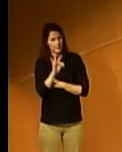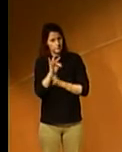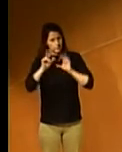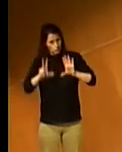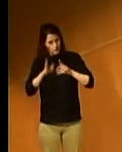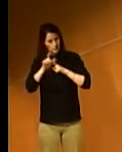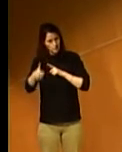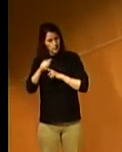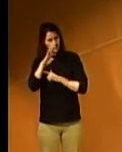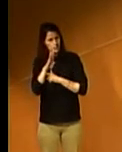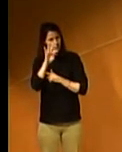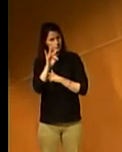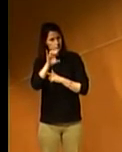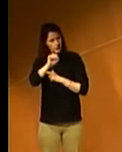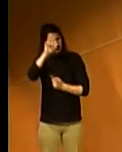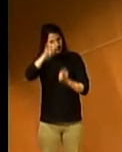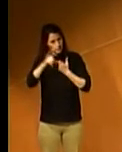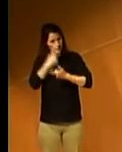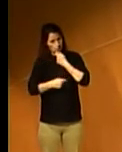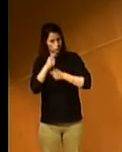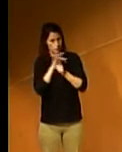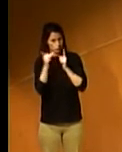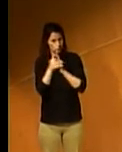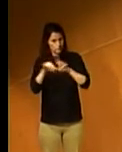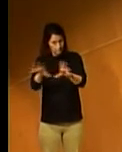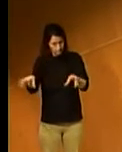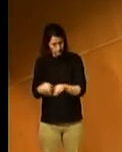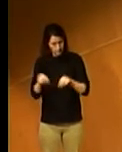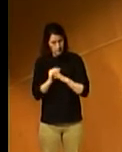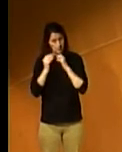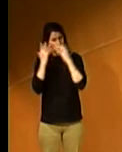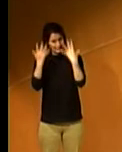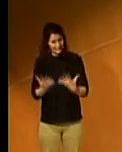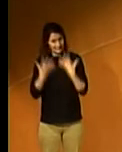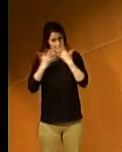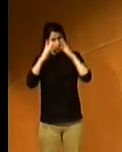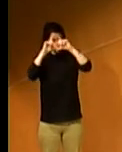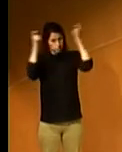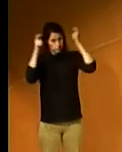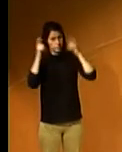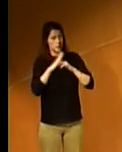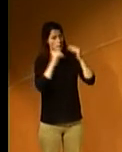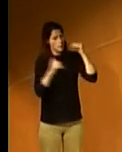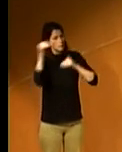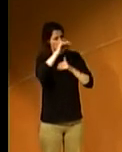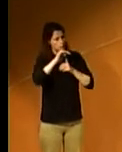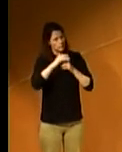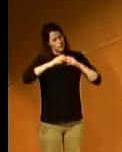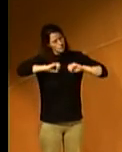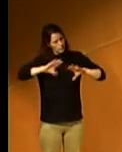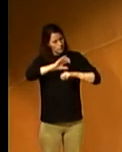en économie sociale et familiale. Et durant 10 ans, je suis restée maître auxiliaire dans les